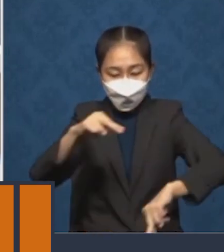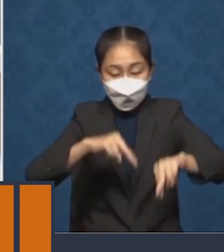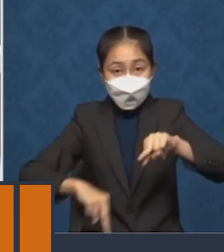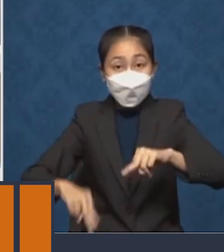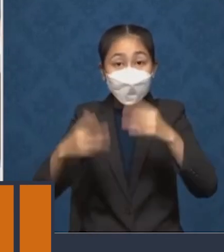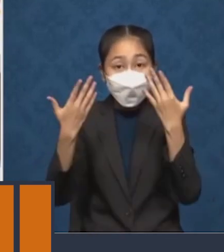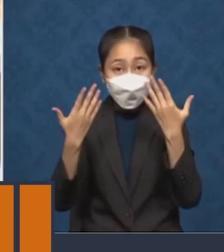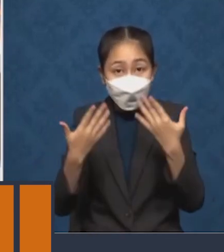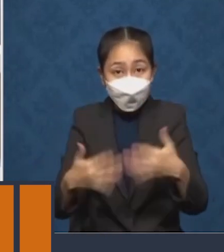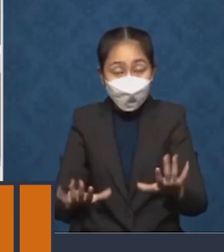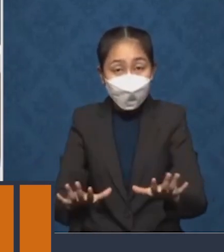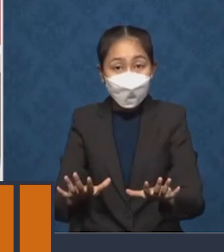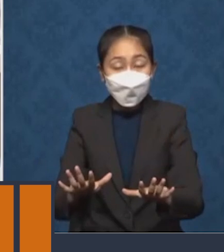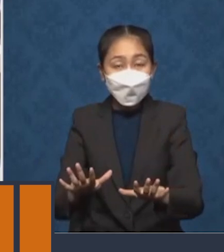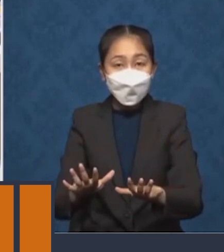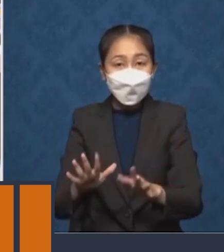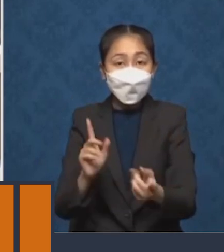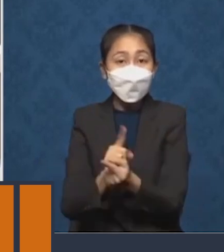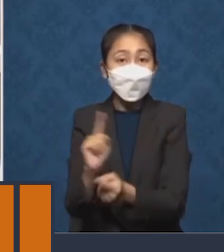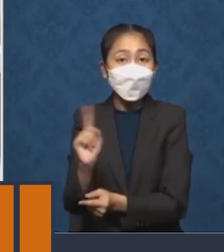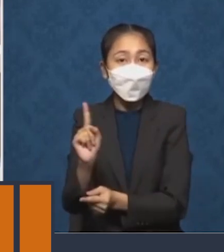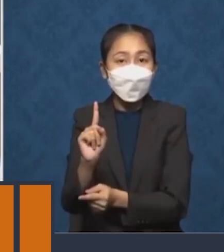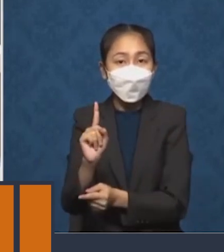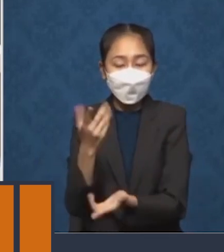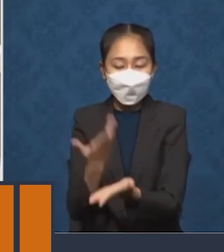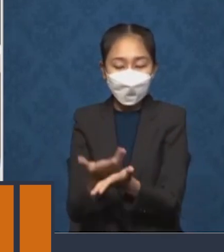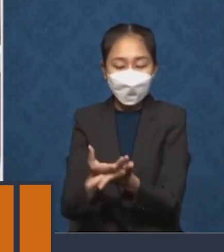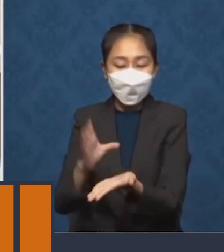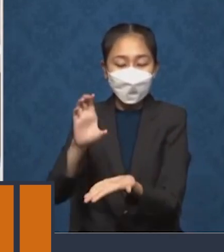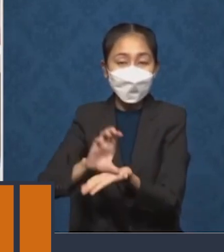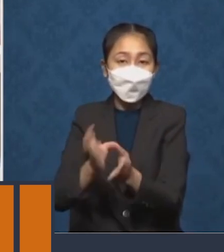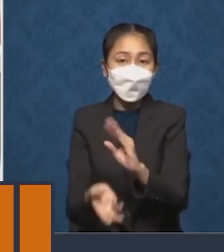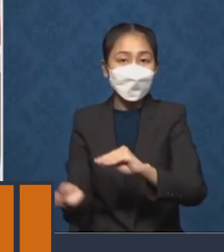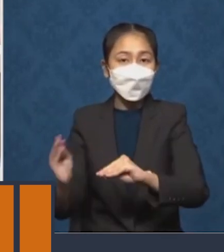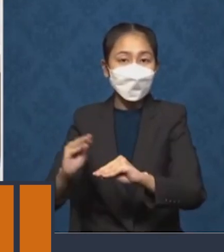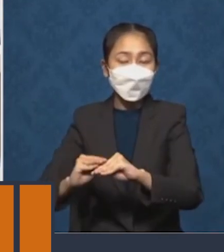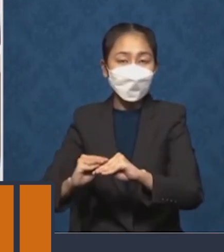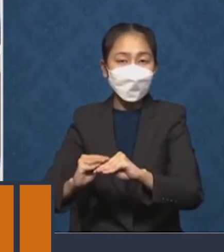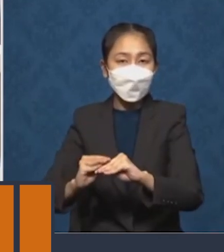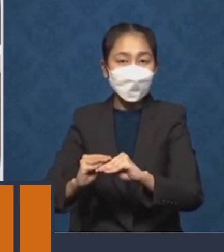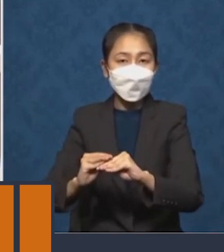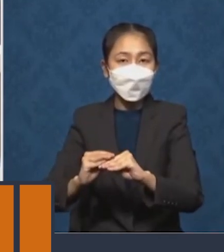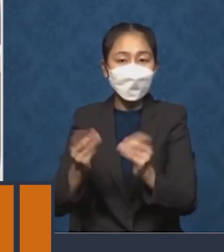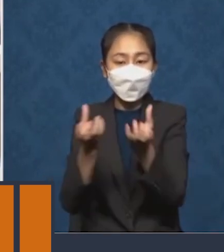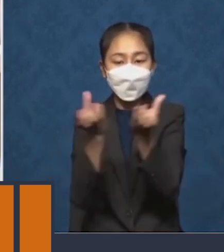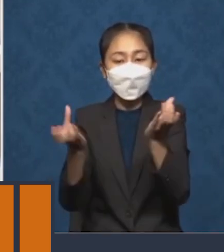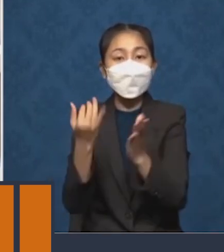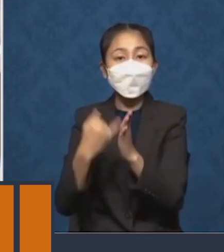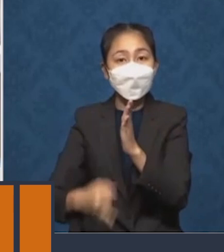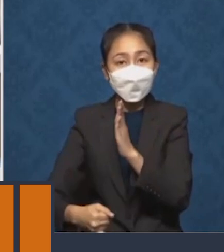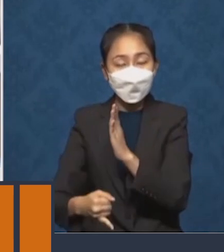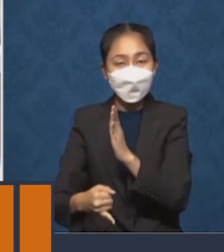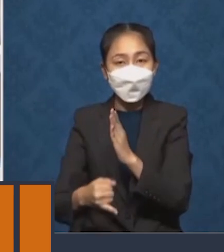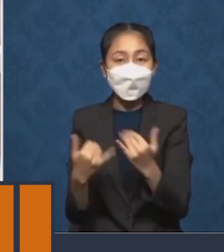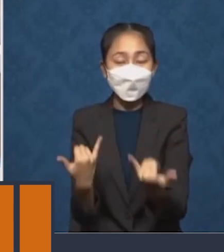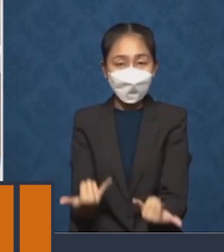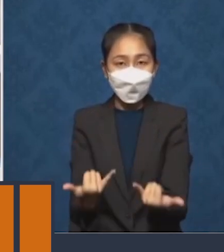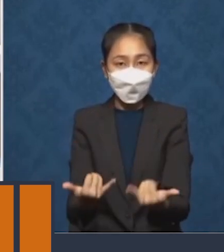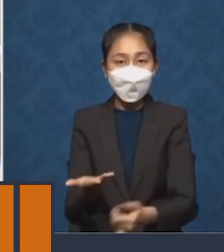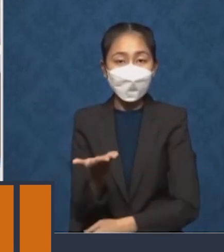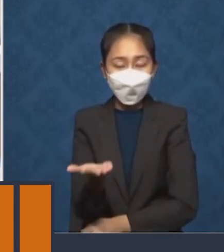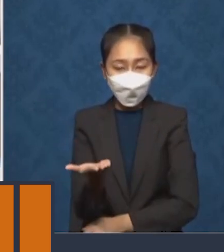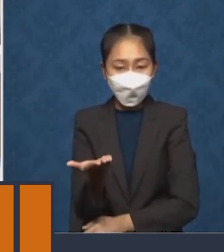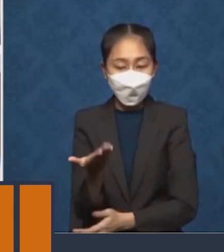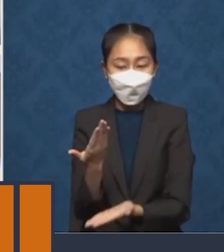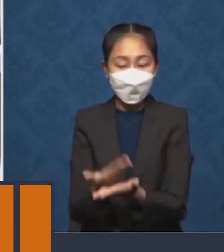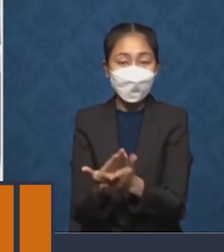งไม่มีสิทธิ์ที่จะบอกว่าเราควรจะเพิ่มงบประมาณได้แล้วเพราะว่านั่นจะผิดรัฐธรรมนูญดิฉันจึงขอจะต้องปรับลดนะ